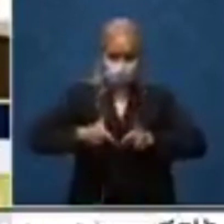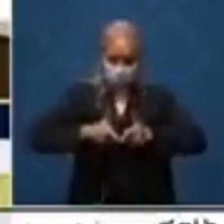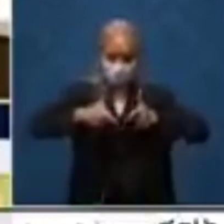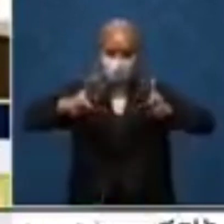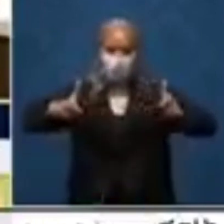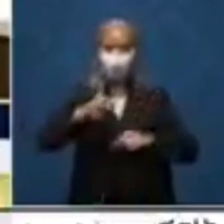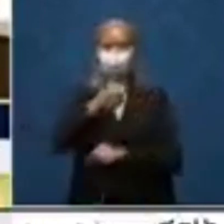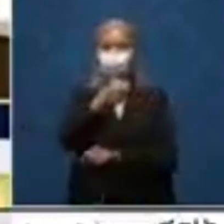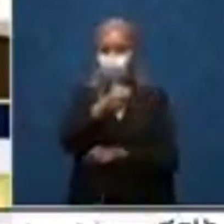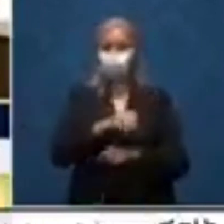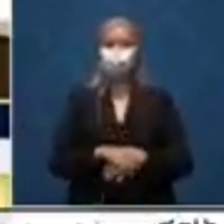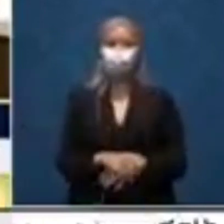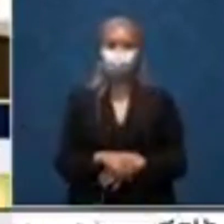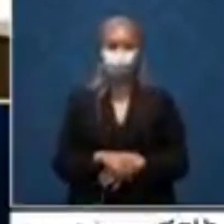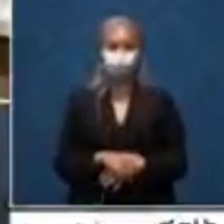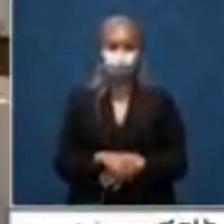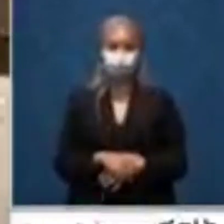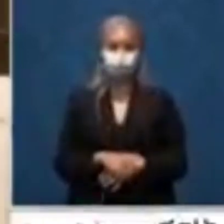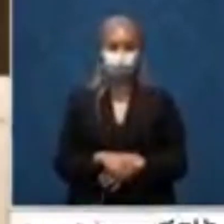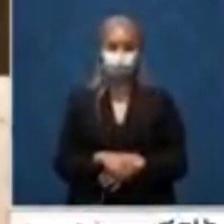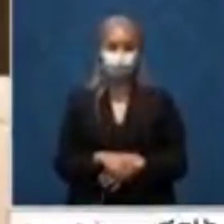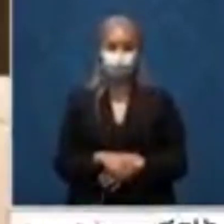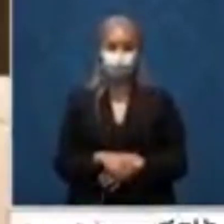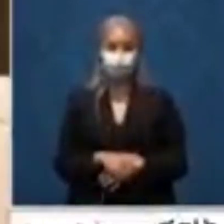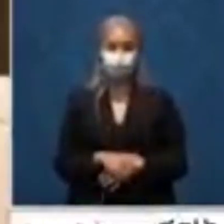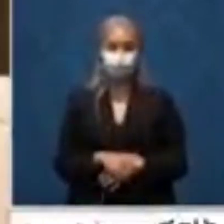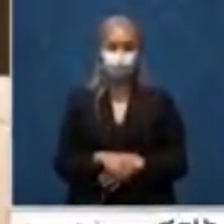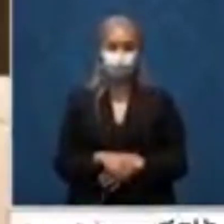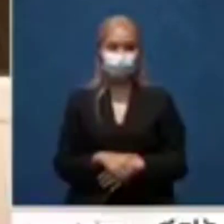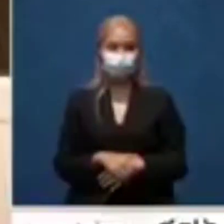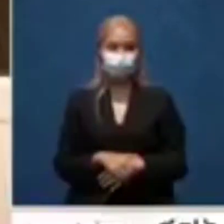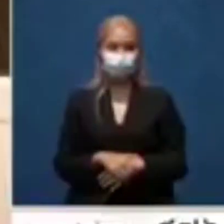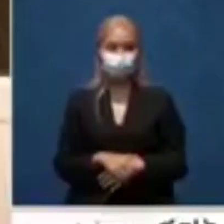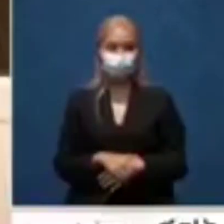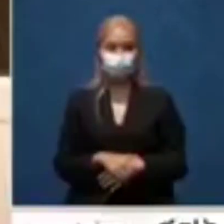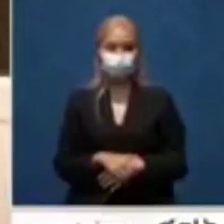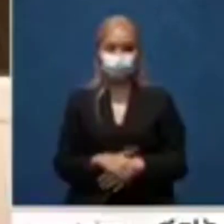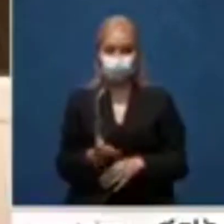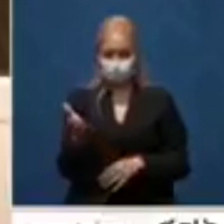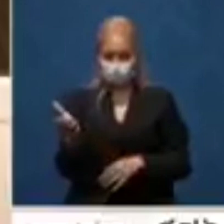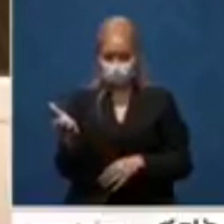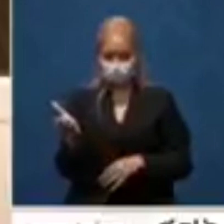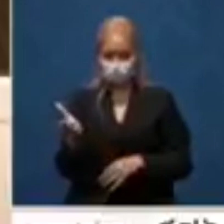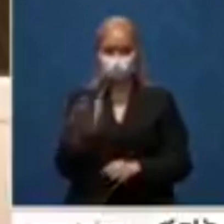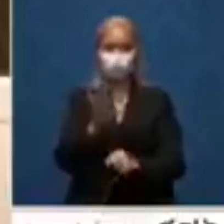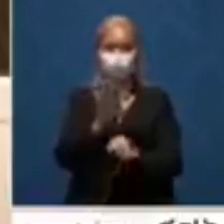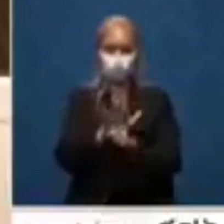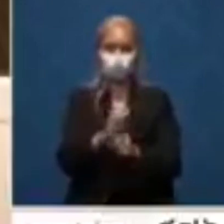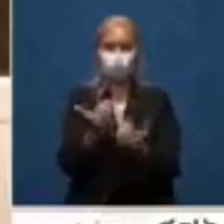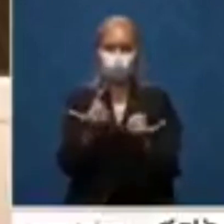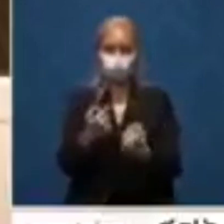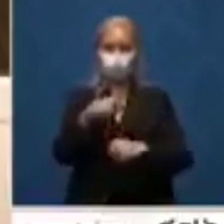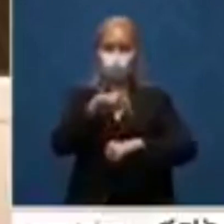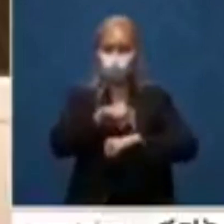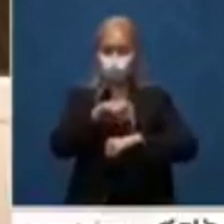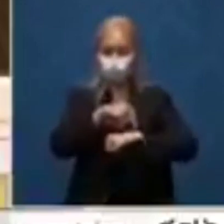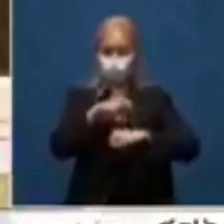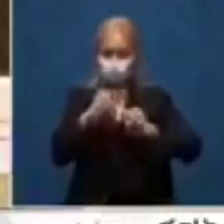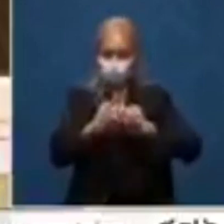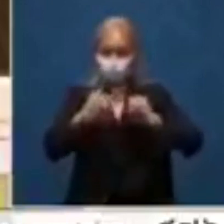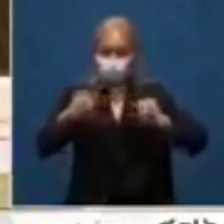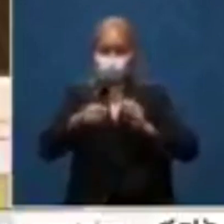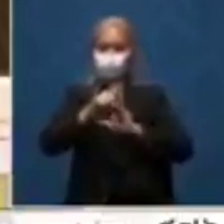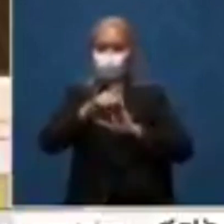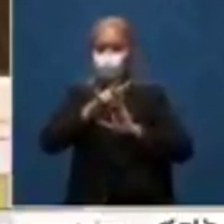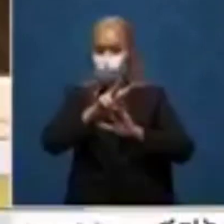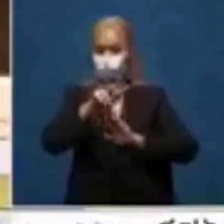นะคะ ท่านอภิปรายครับผมว่าพอแล้วนะครับท่านก็เลยเวลามาเกือบ2นาทีแล้วด้วย